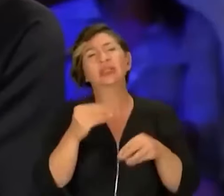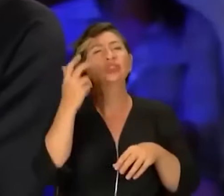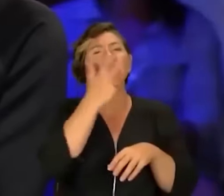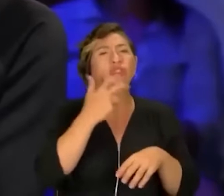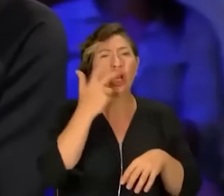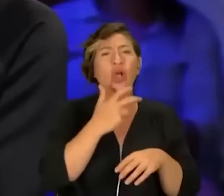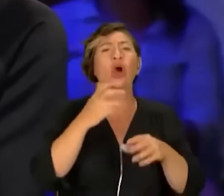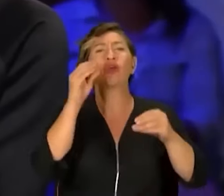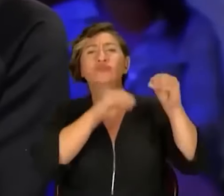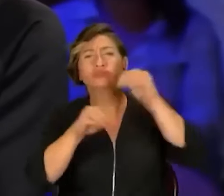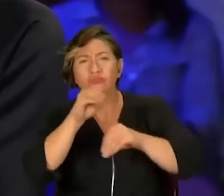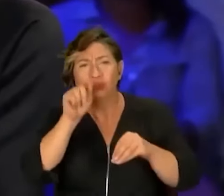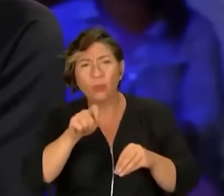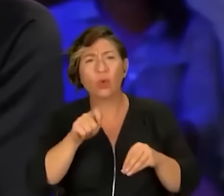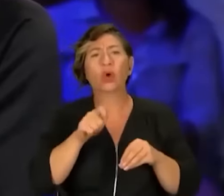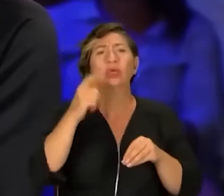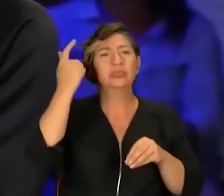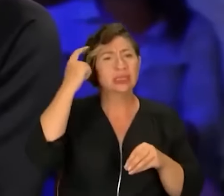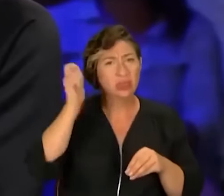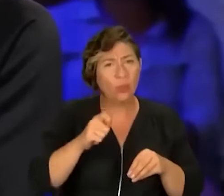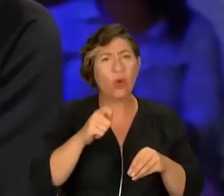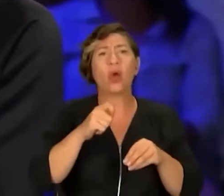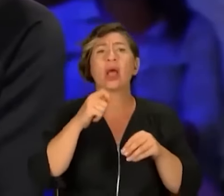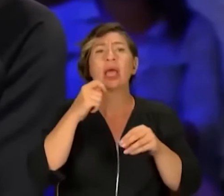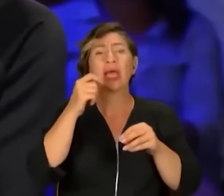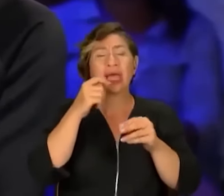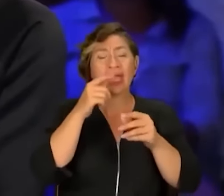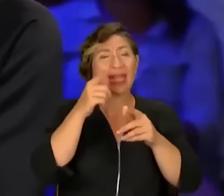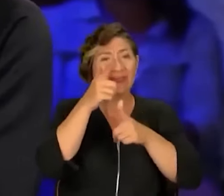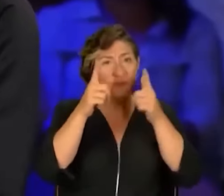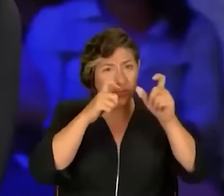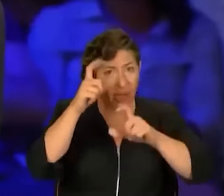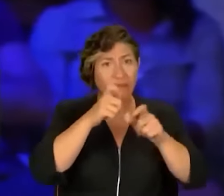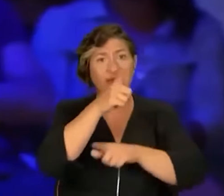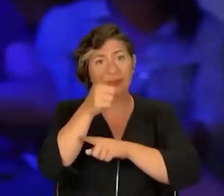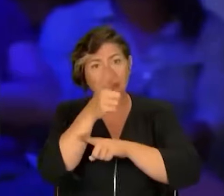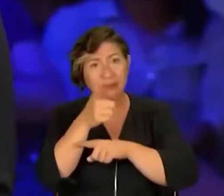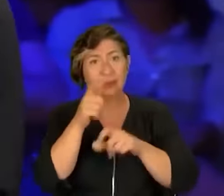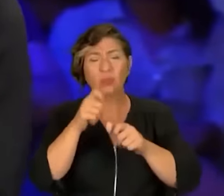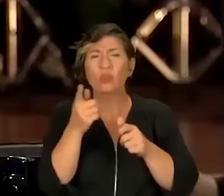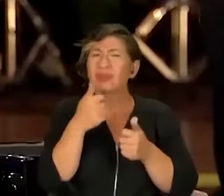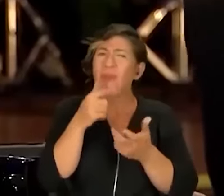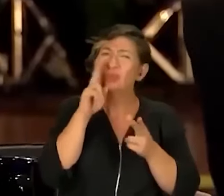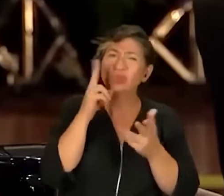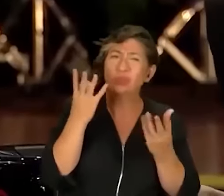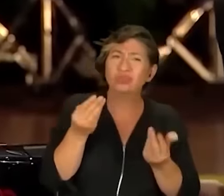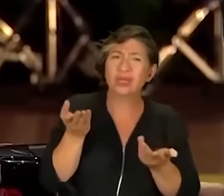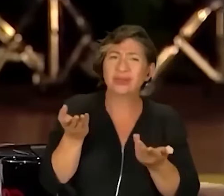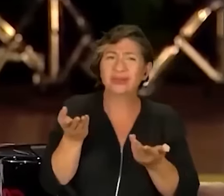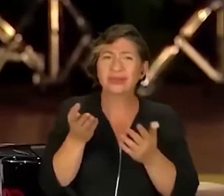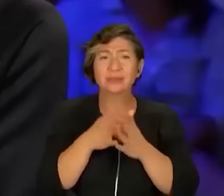şarkı söylüyor Makeup yapıyor e saç yapıyor klip çekiyor benim fotoğraflarımı çekti ve şimdi yavaş Ne olacak bu adamın